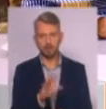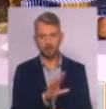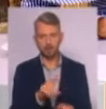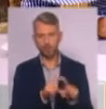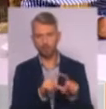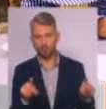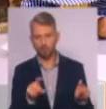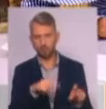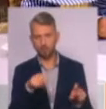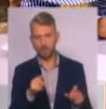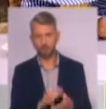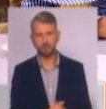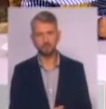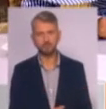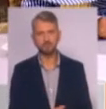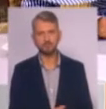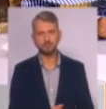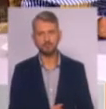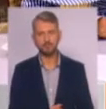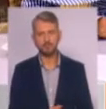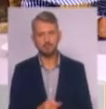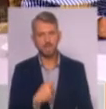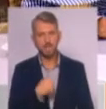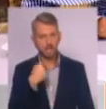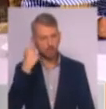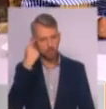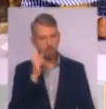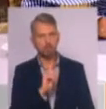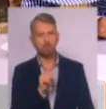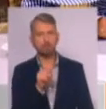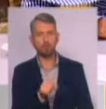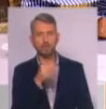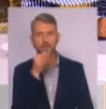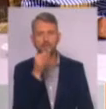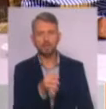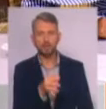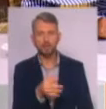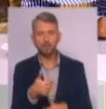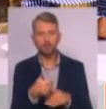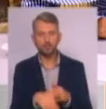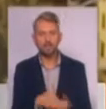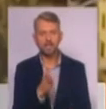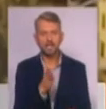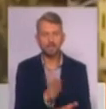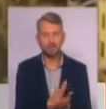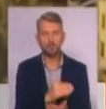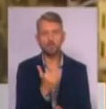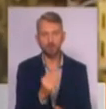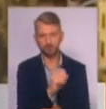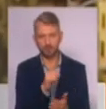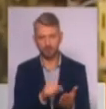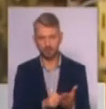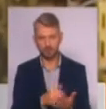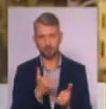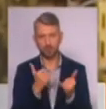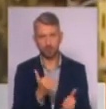євробляхних, називаємо таким чином. Так. Я думаю, що тут відповідь, вона вже є в вашому запитанні,